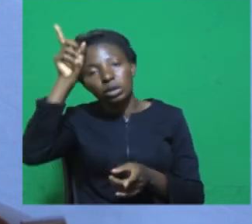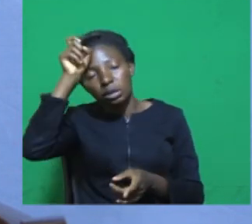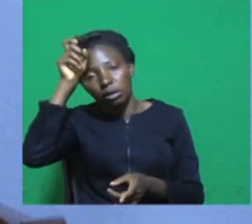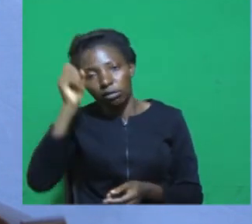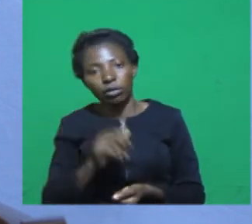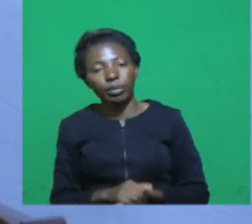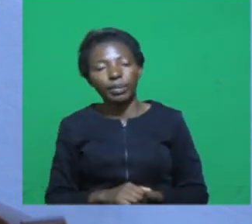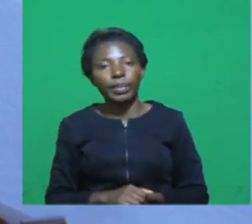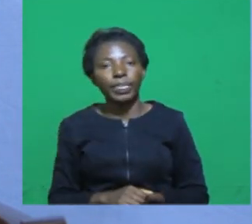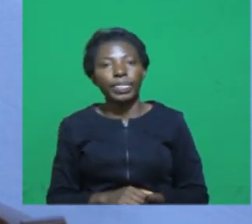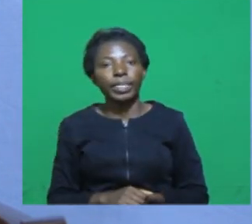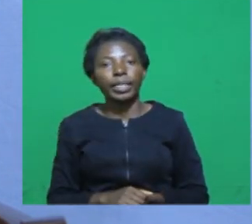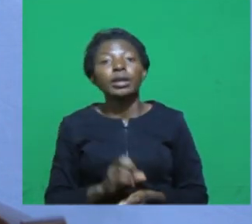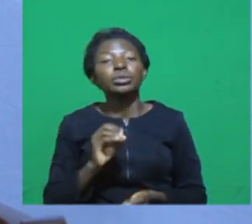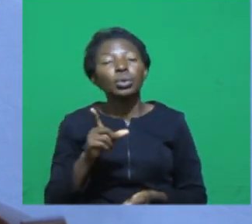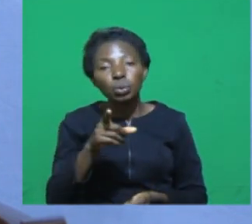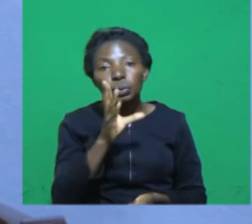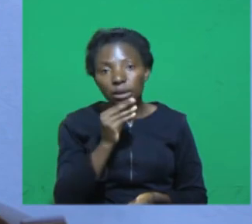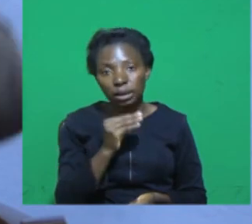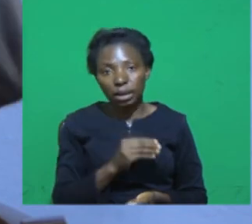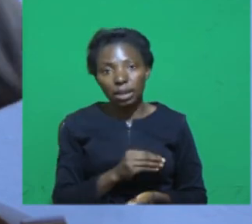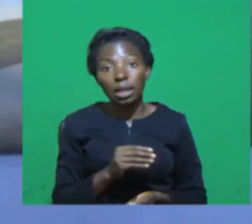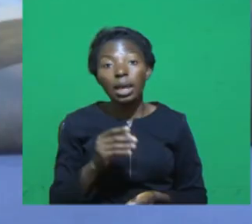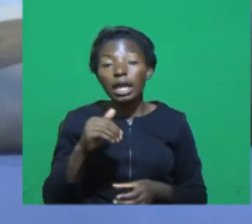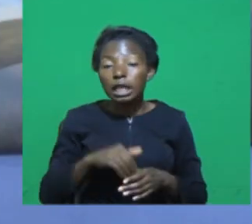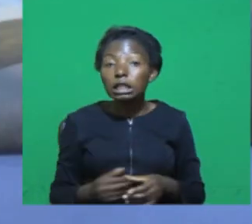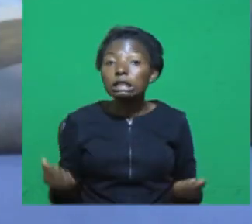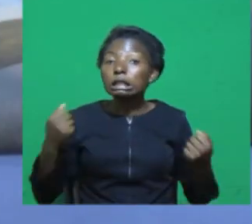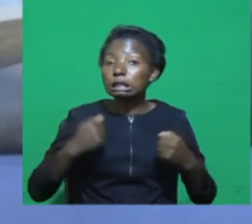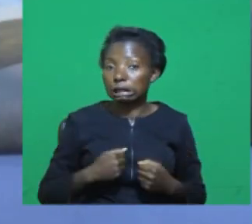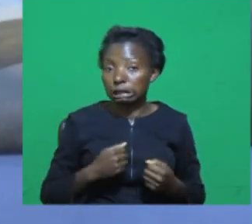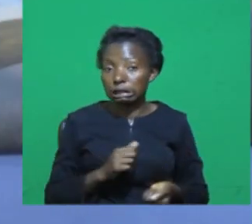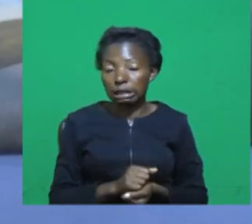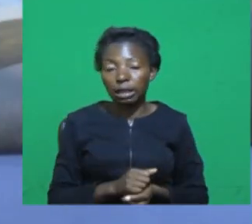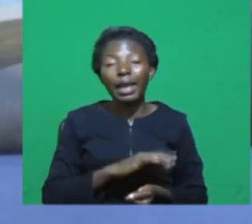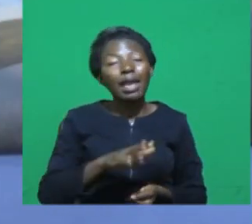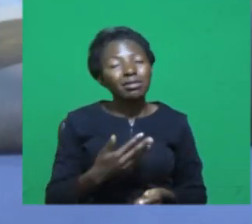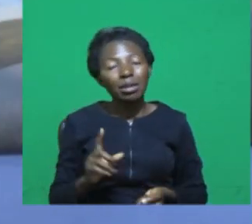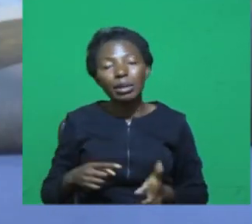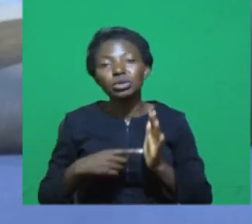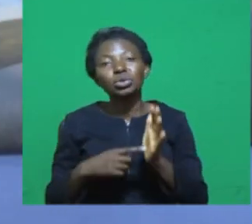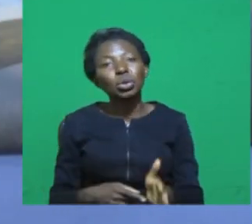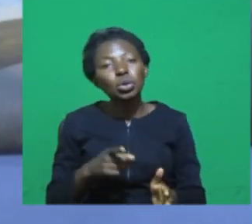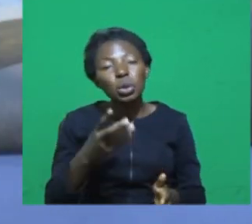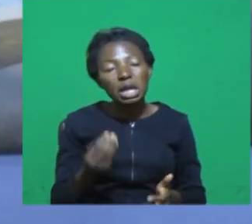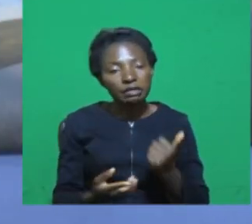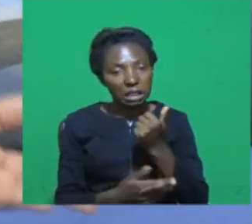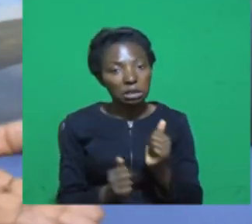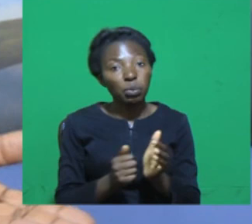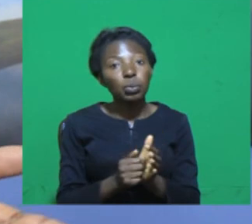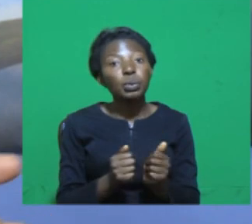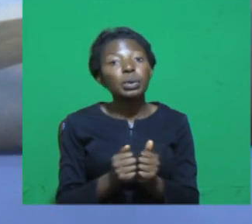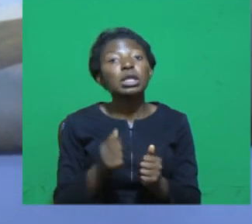Right. Saka muri kuti mimi pakupfeka kwedu ngazviratidze kuti munhu ane ukama